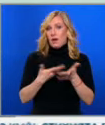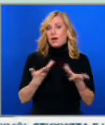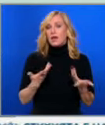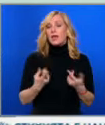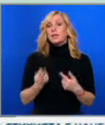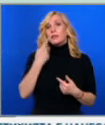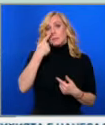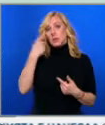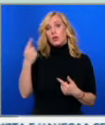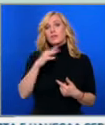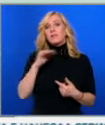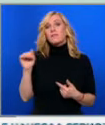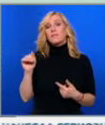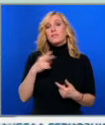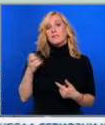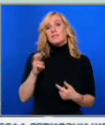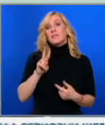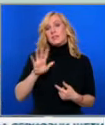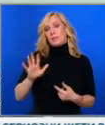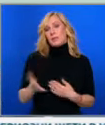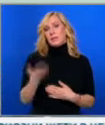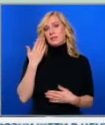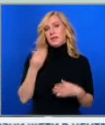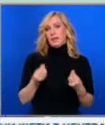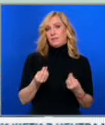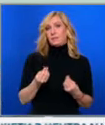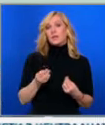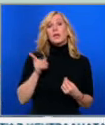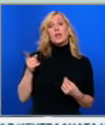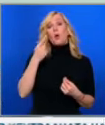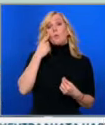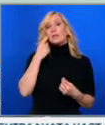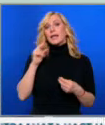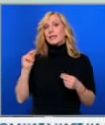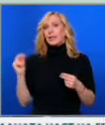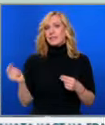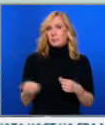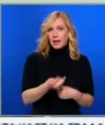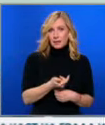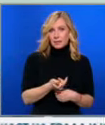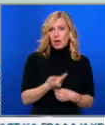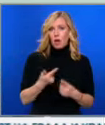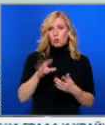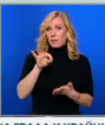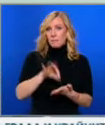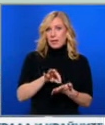възлиза на 1 225 000 лева. Опитаха да избягат буквално от